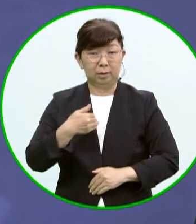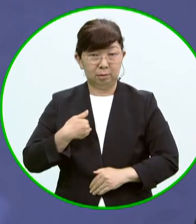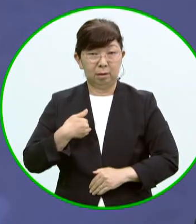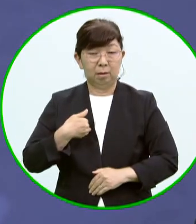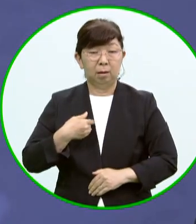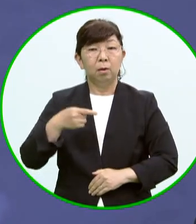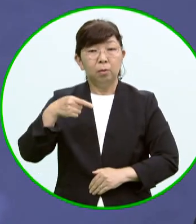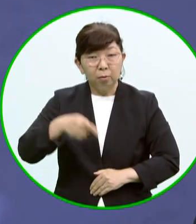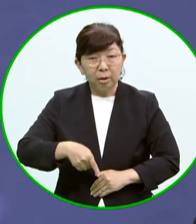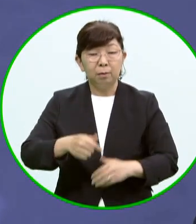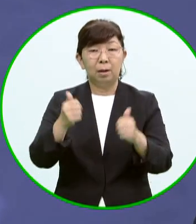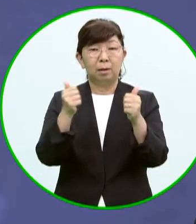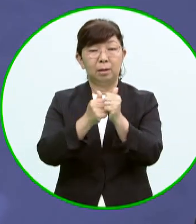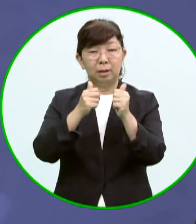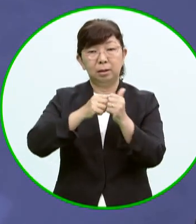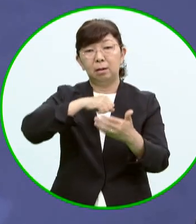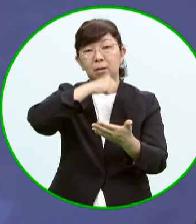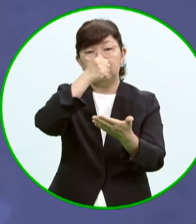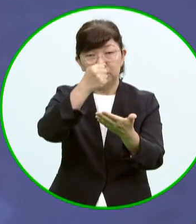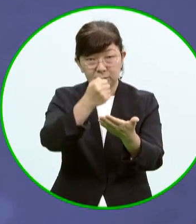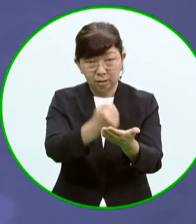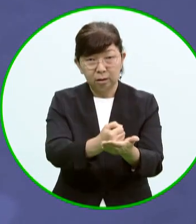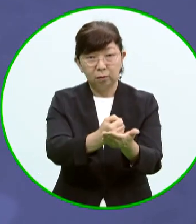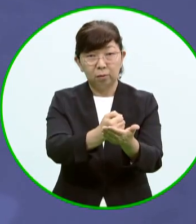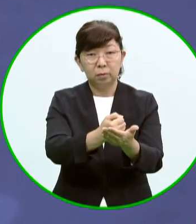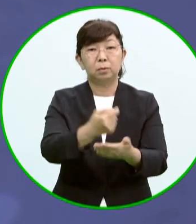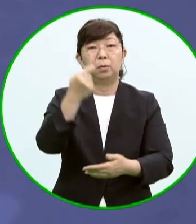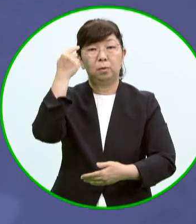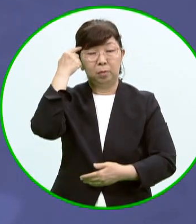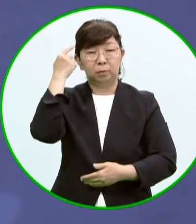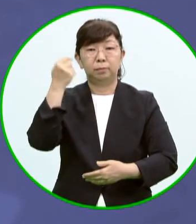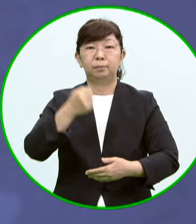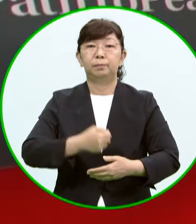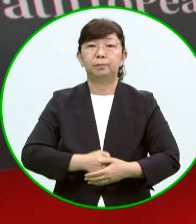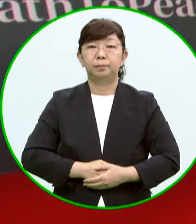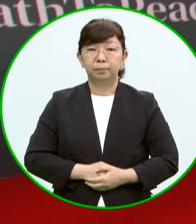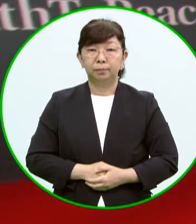できたという意味で遊戯だったと思っています